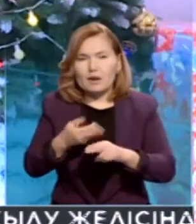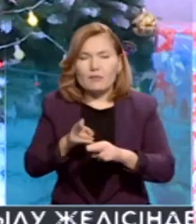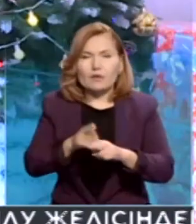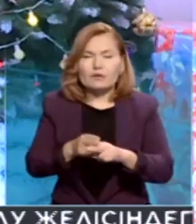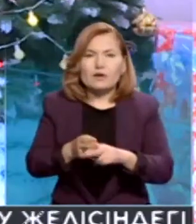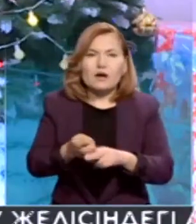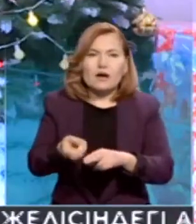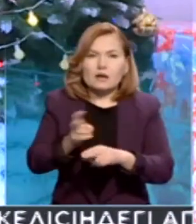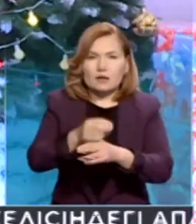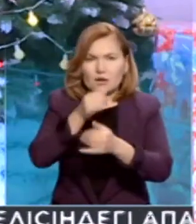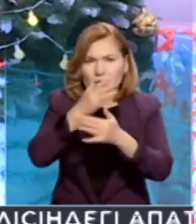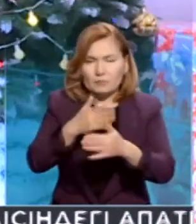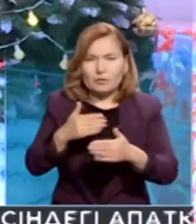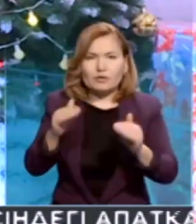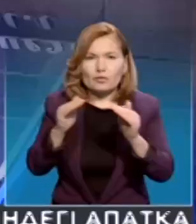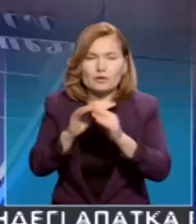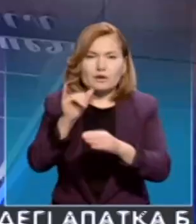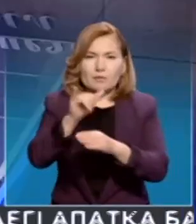түрде үйлеріне апарып береміз.